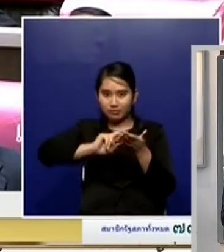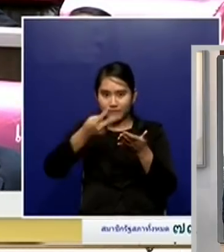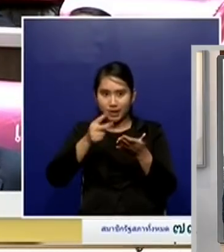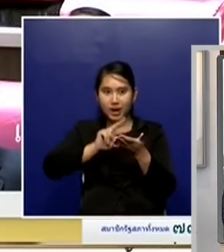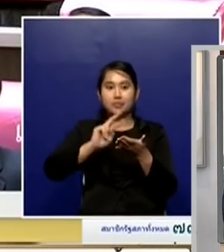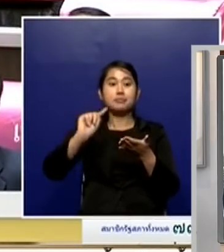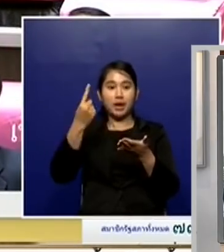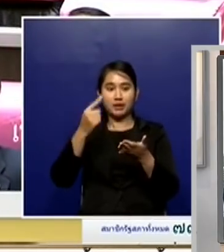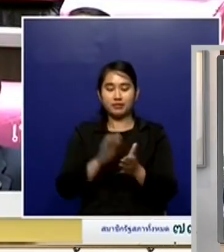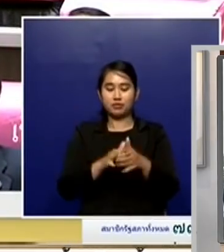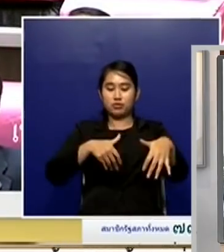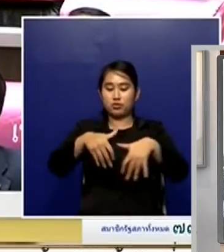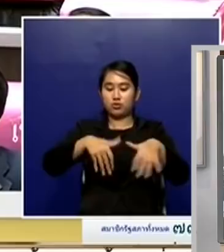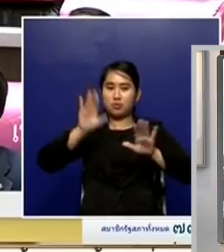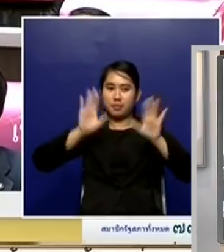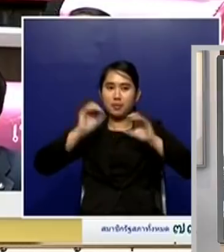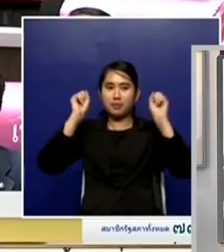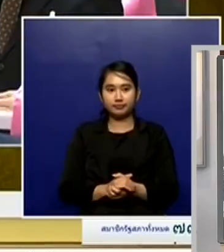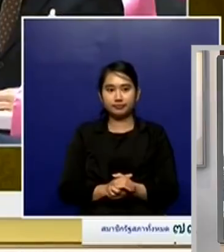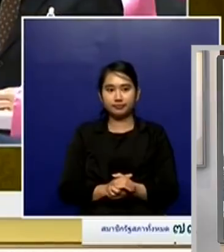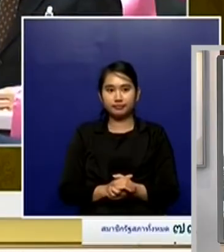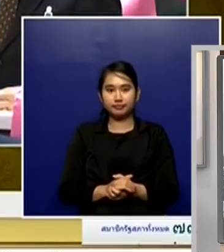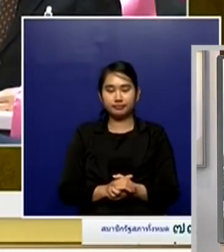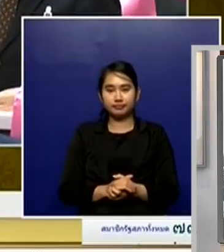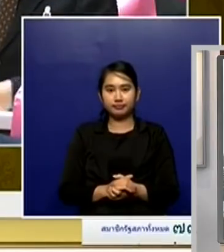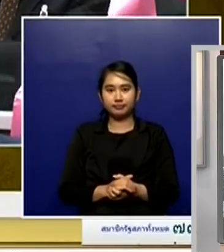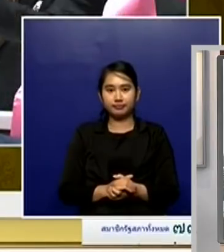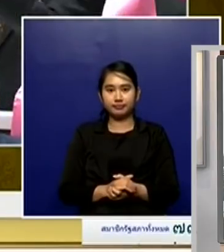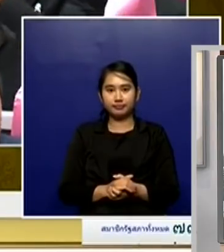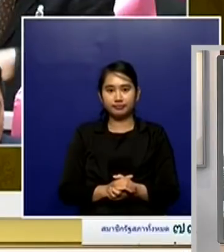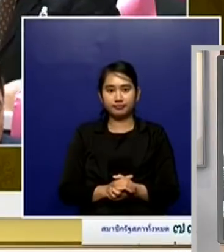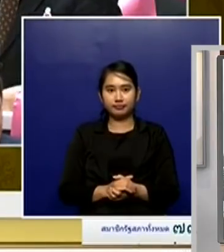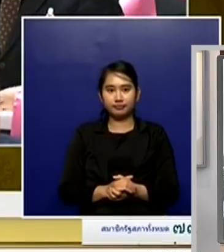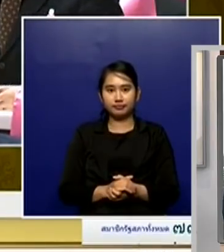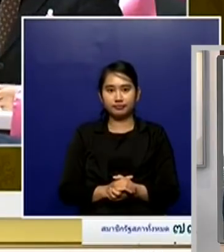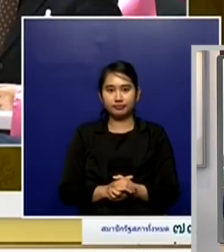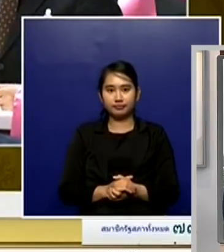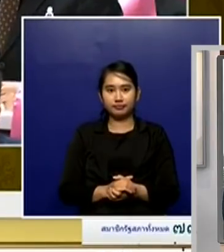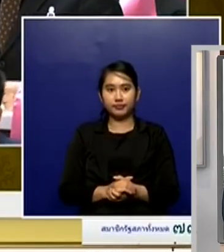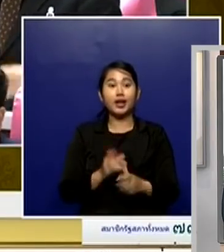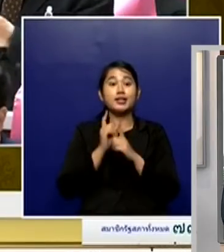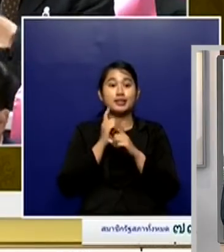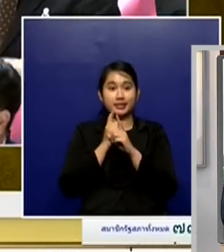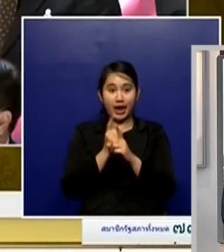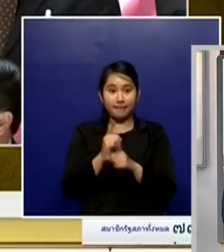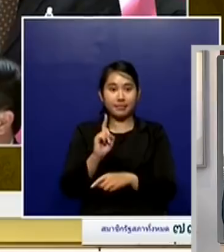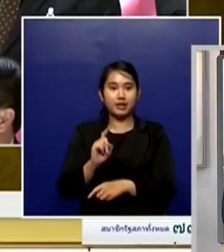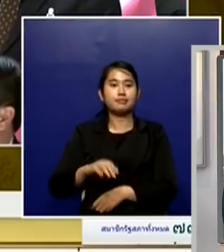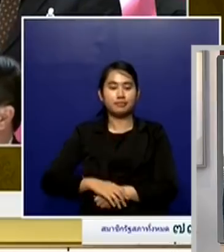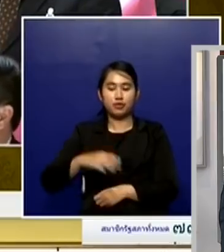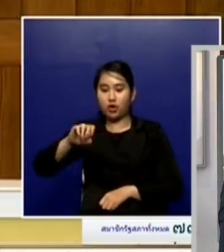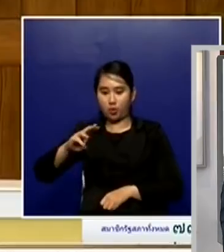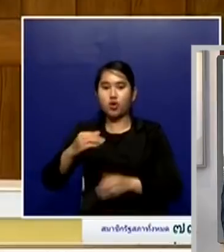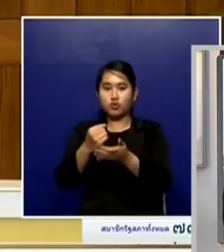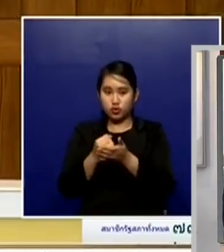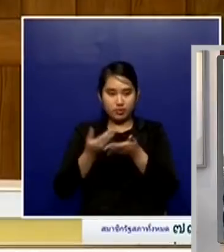นั่นก็คือเกาะต้องแต่ที่เนี้ยะคุณชูศักดิ์ศิรินิลครับเป็นกรรมาธิการเสียงข้างน้อยที่สงวนความเห็นไว้แปลว่า